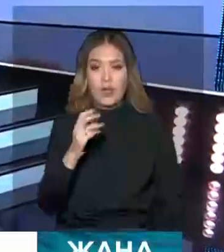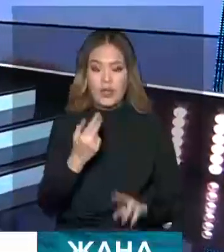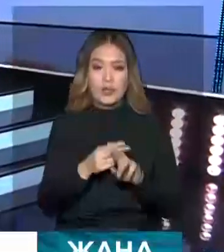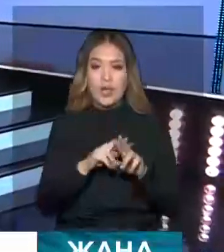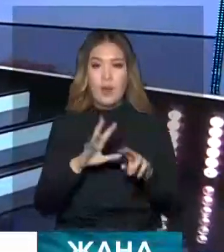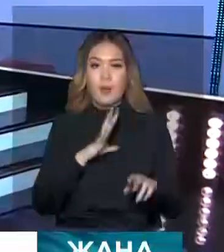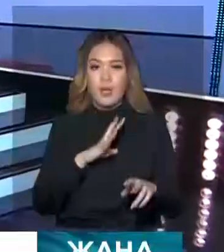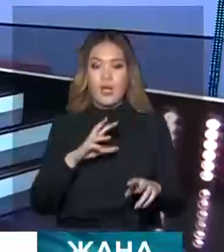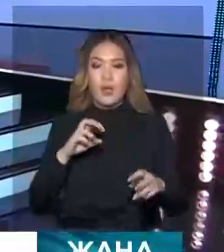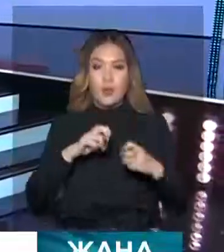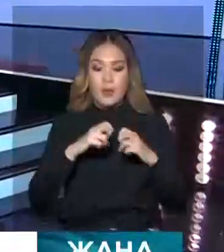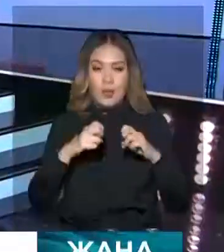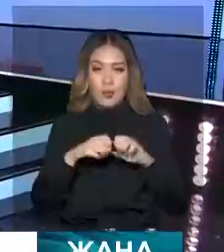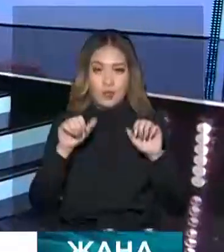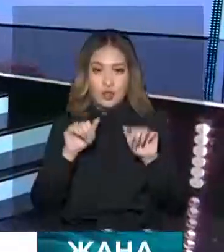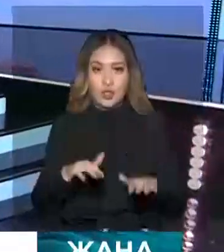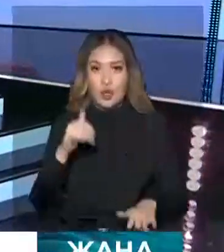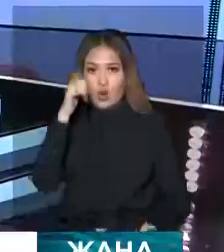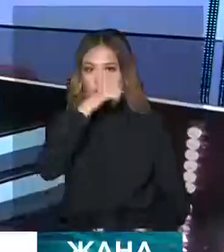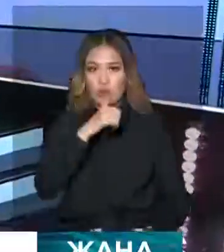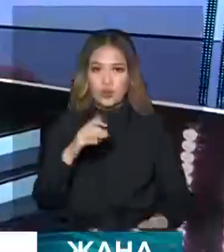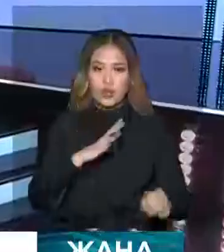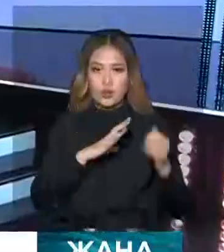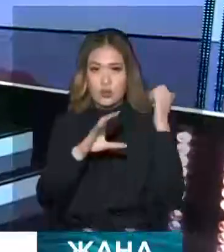мәселе шешіліп, алдағы уақытта міне жылдың соңына дейін енді